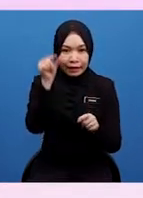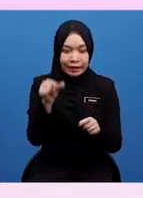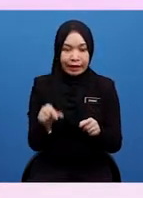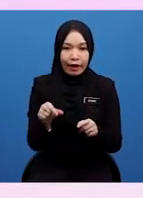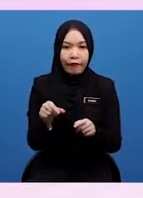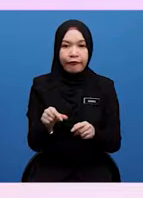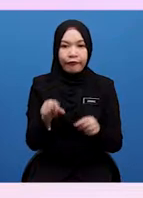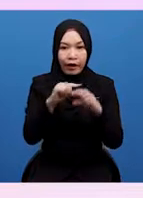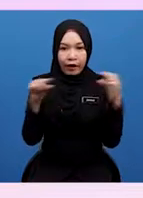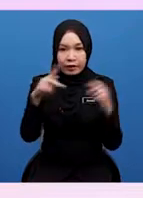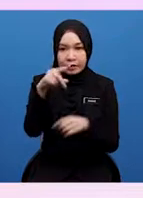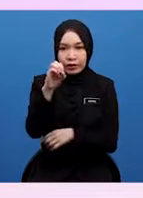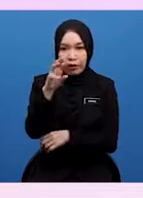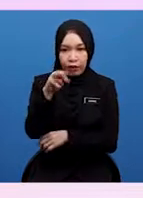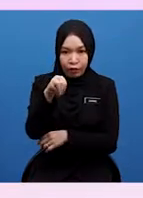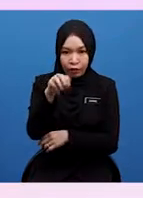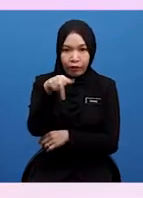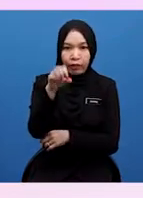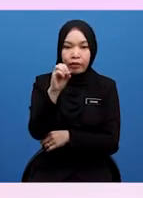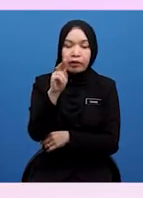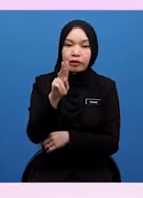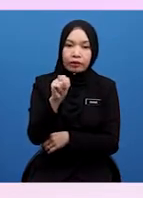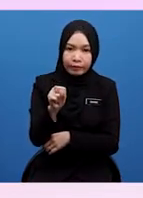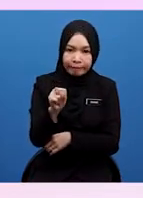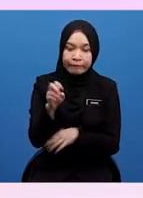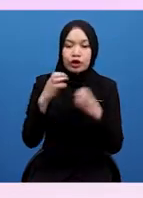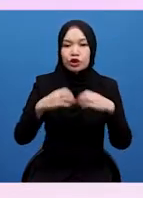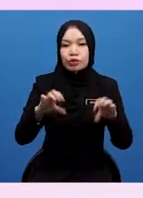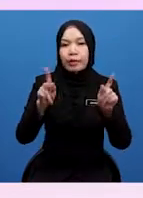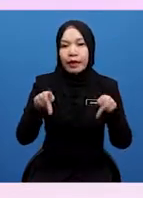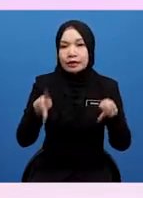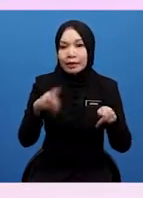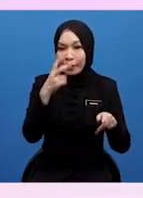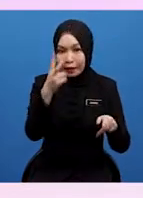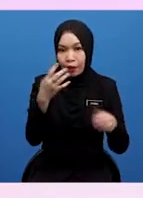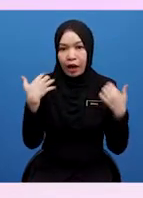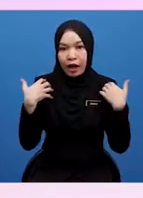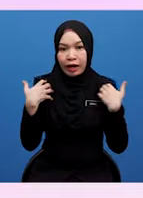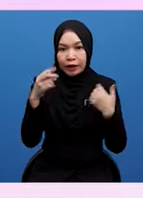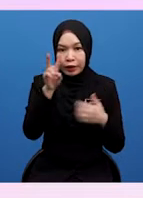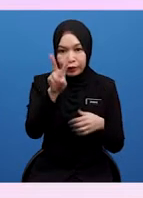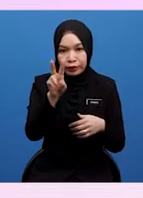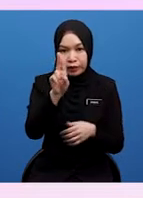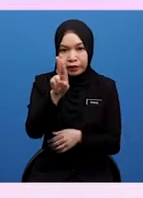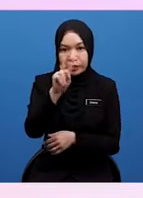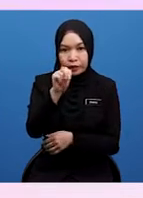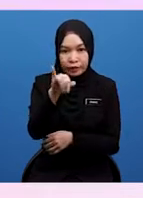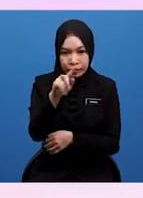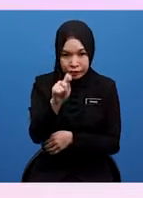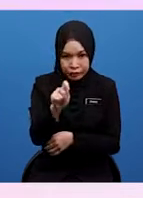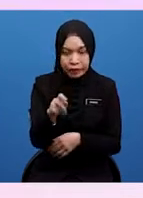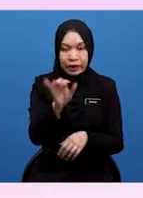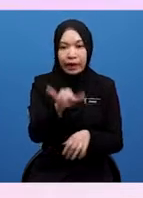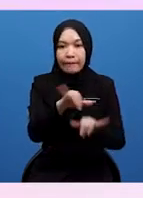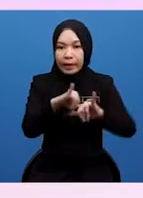Cuba para pelajar perhatikan. Terdapat dua unit yang berbeza di dalam soalan ini yang